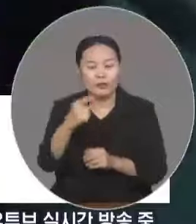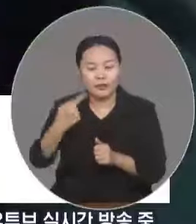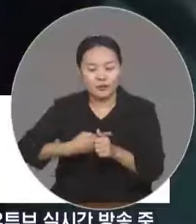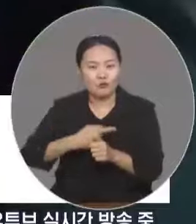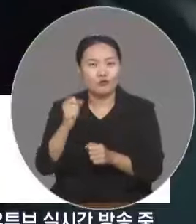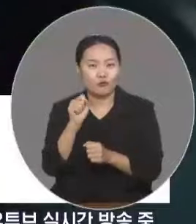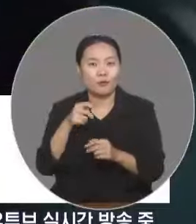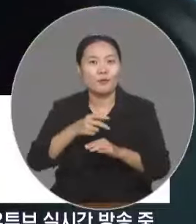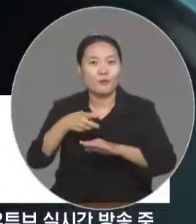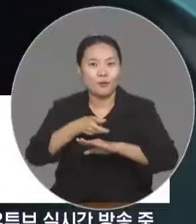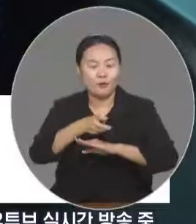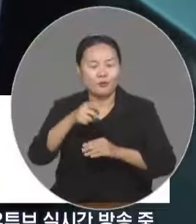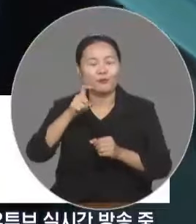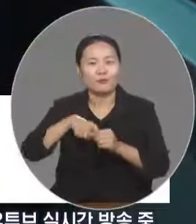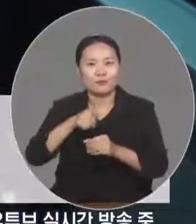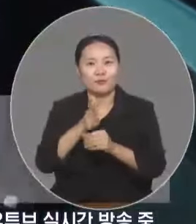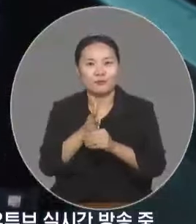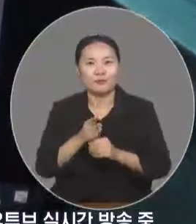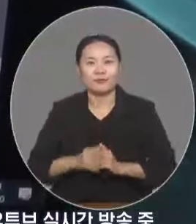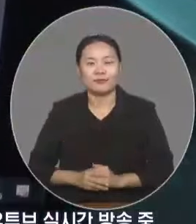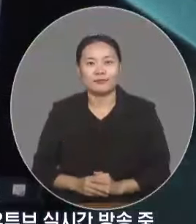자율주행 버스 운행을 목표로 하고 있습니다.